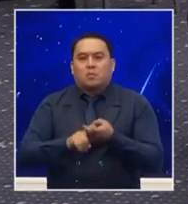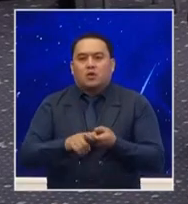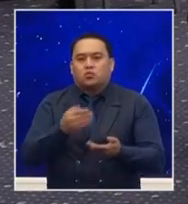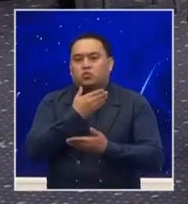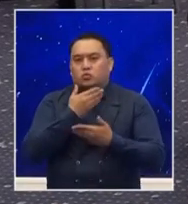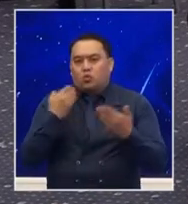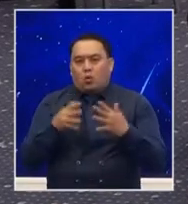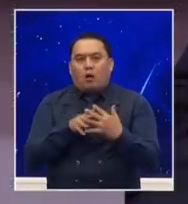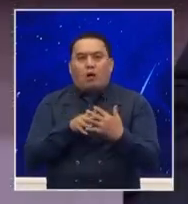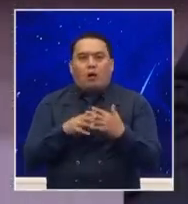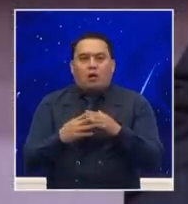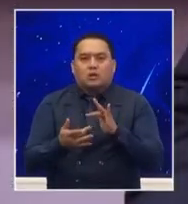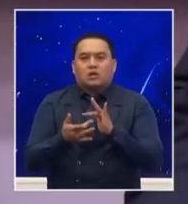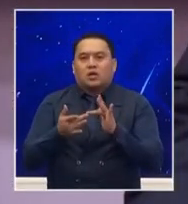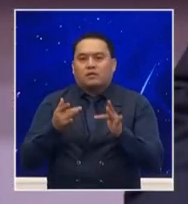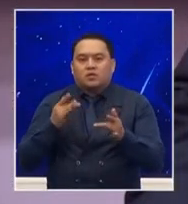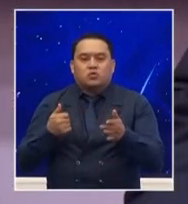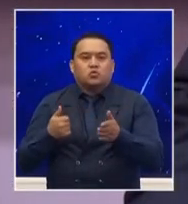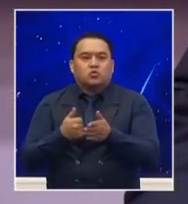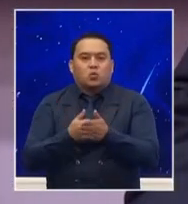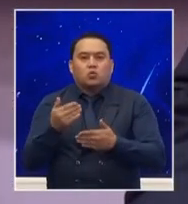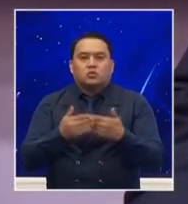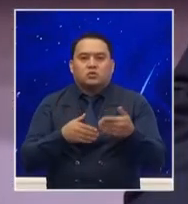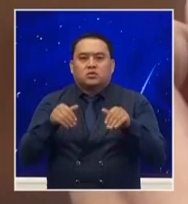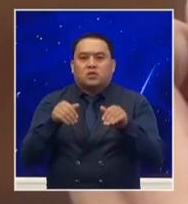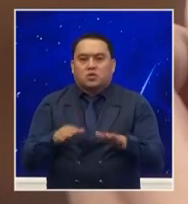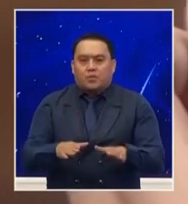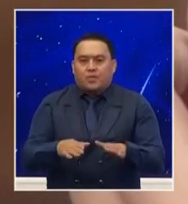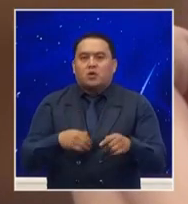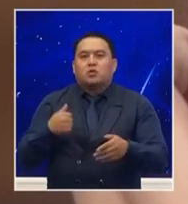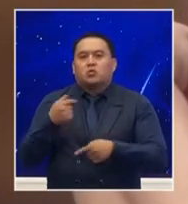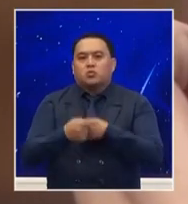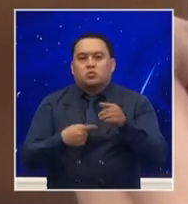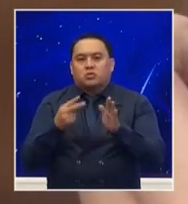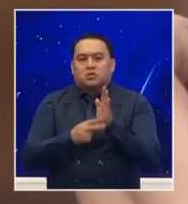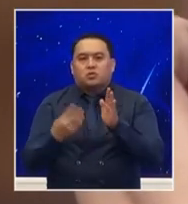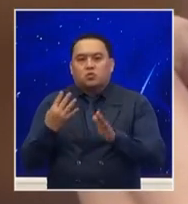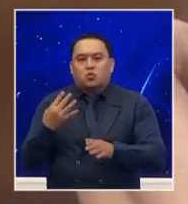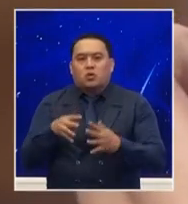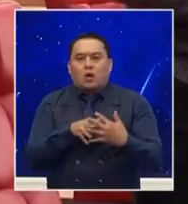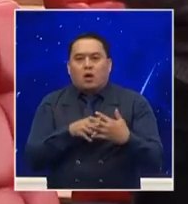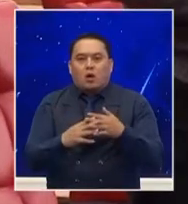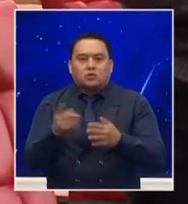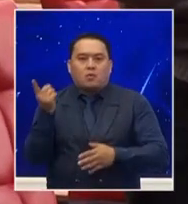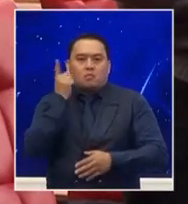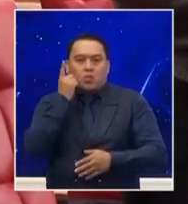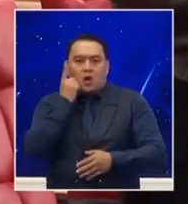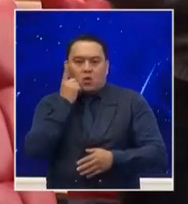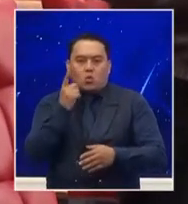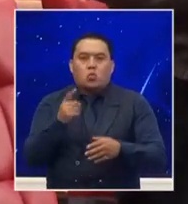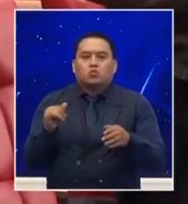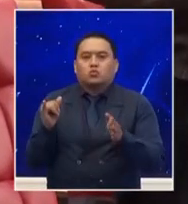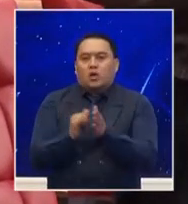жоқ ауылдарда интернетке қол жеткізу мәселесі де шешілуде. Жыл соңына дейін 84 елді мекенде ұялы байланыс